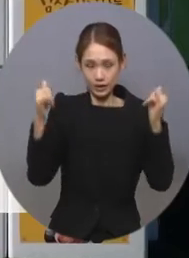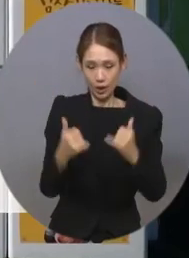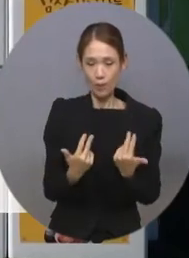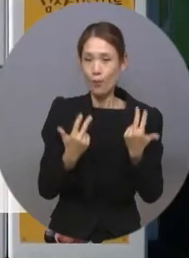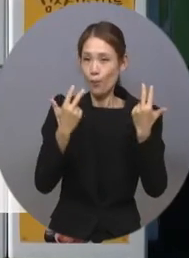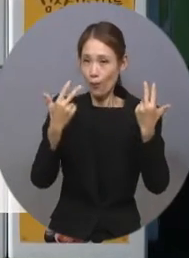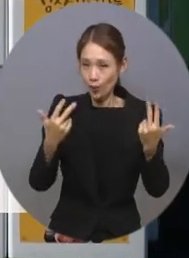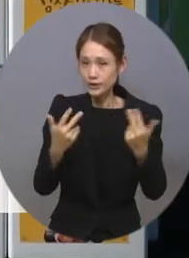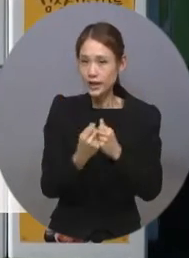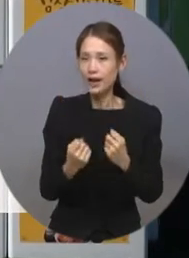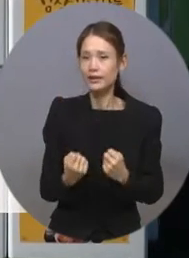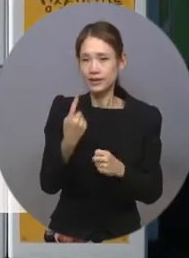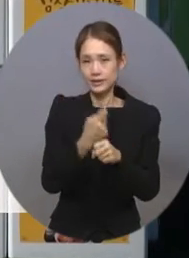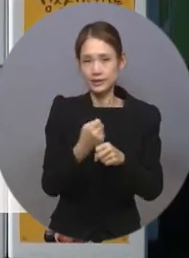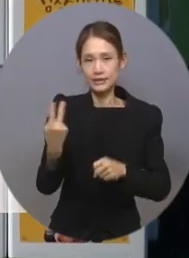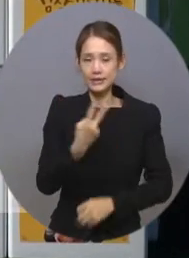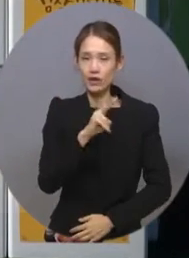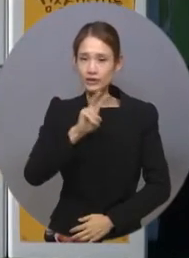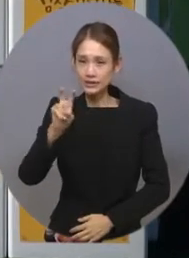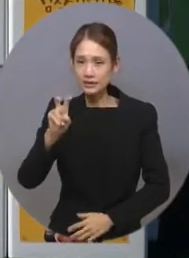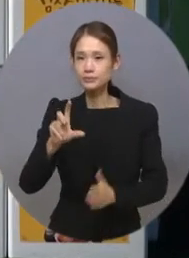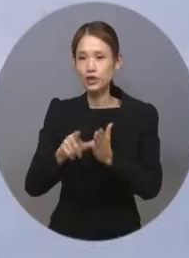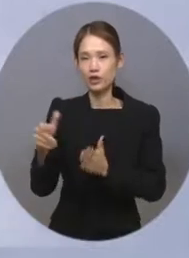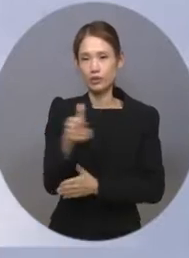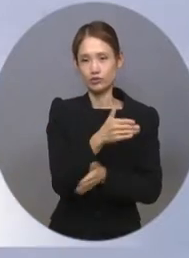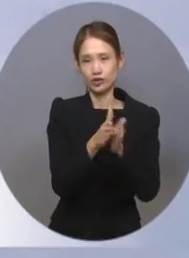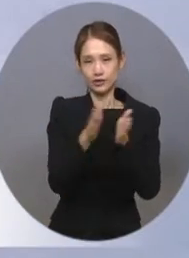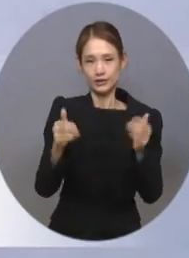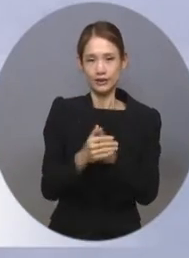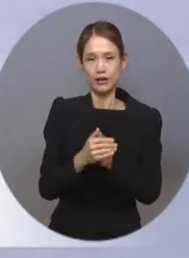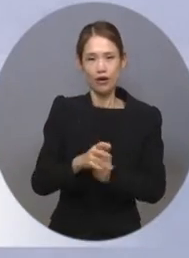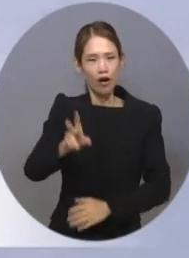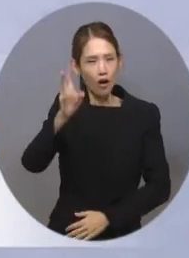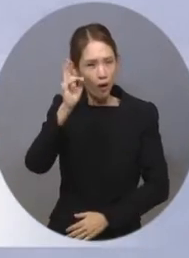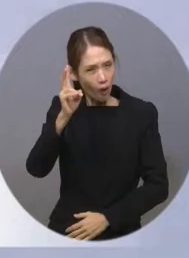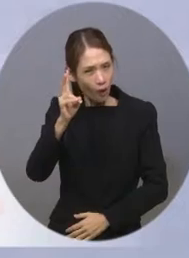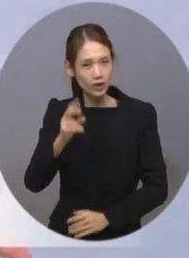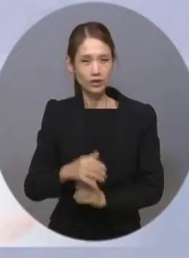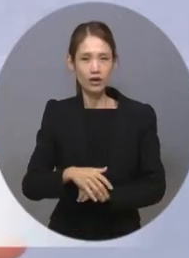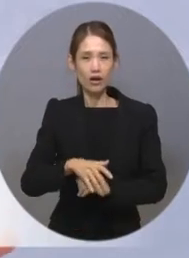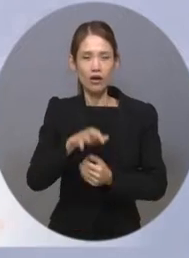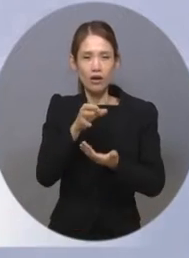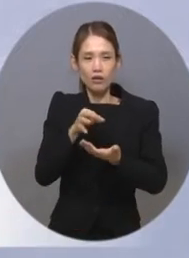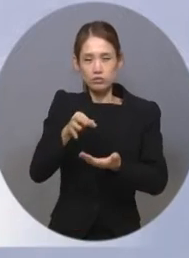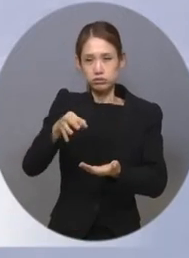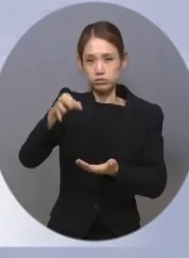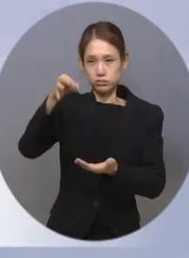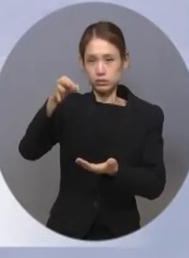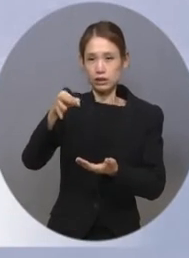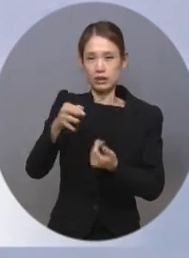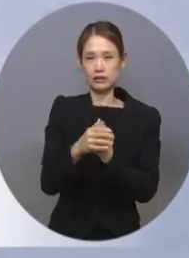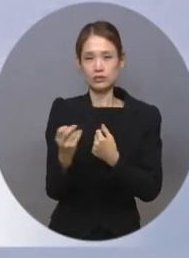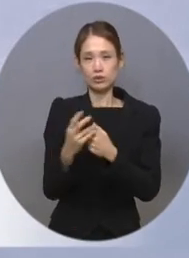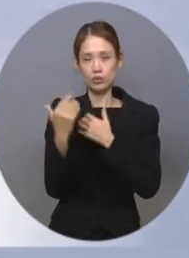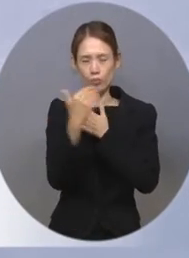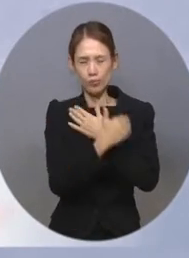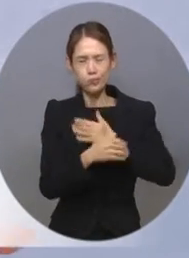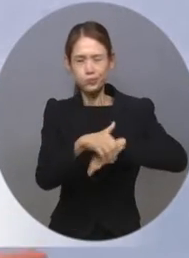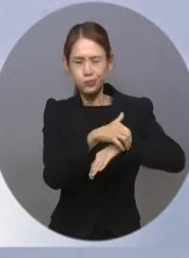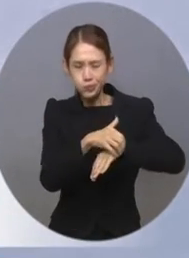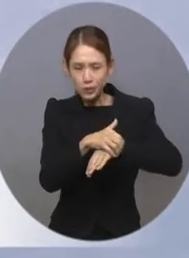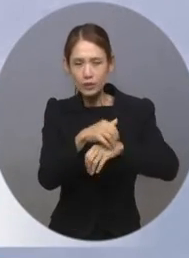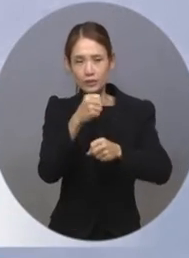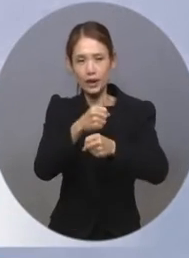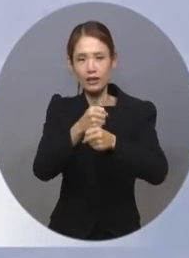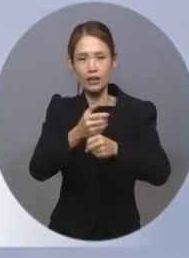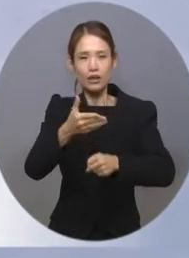일환으로 2020년부터 시작됐습니다. 혹시라도 물가가 비싸거나 또 몸이 불편해서 못